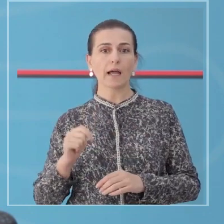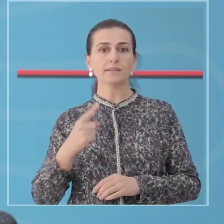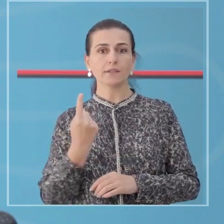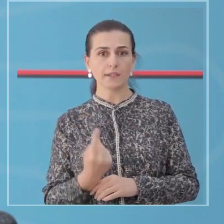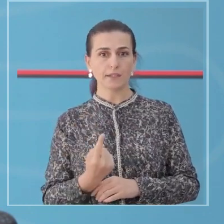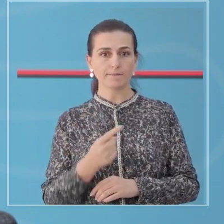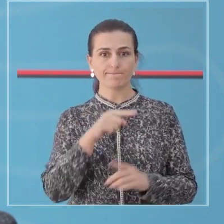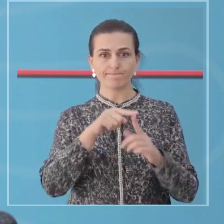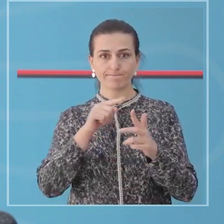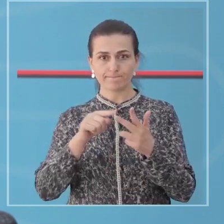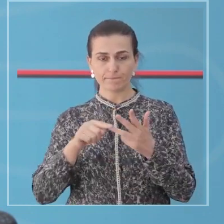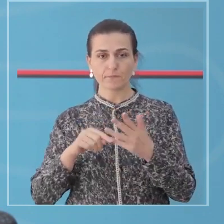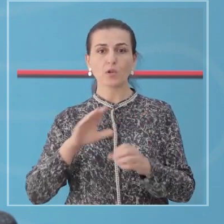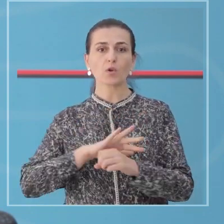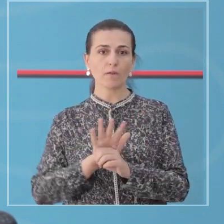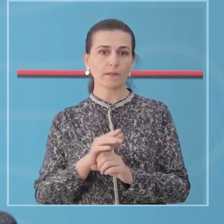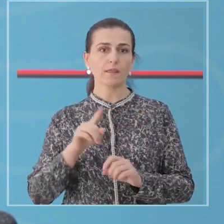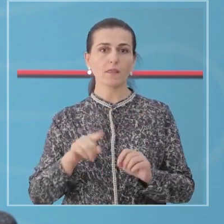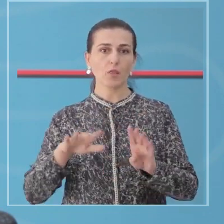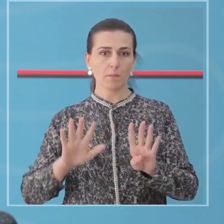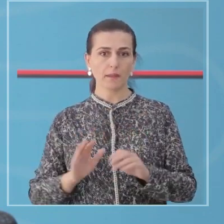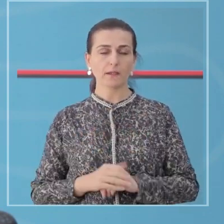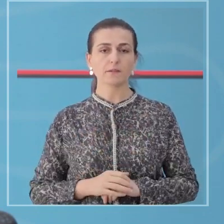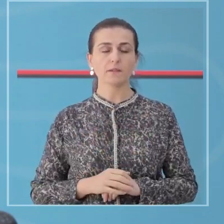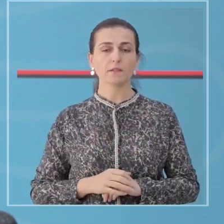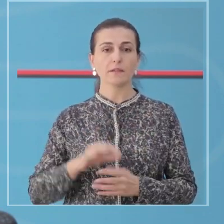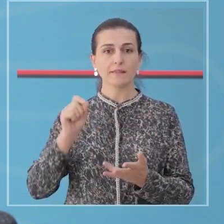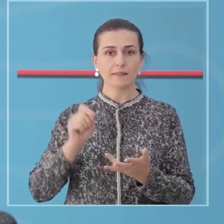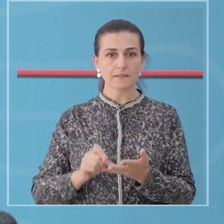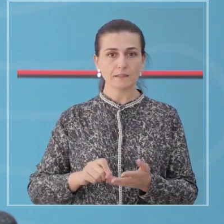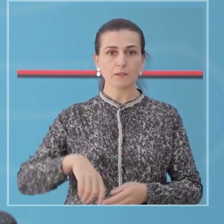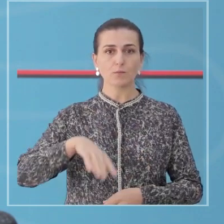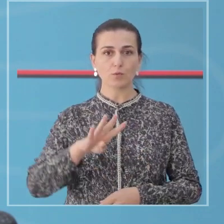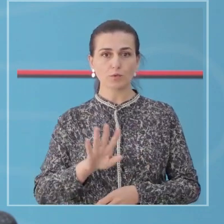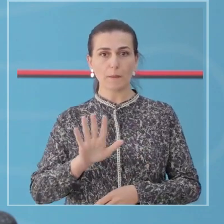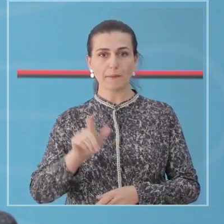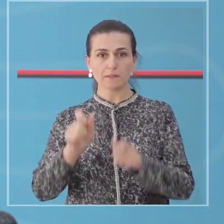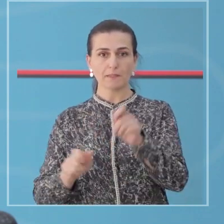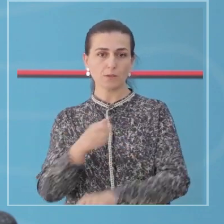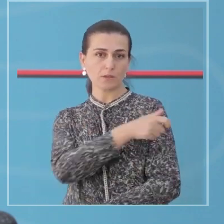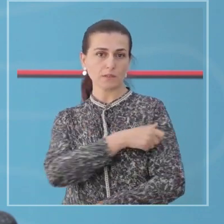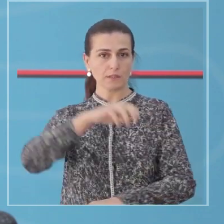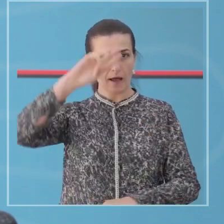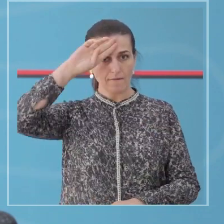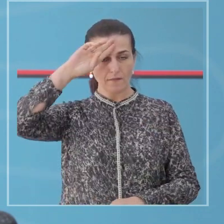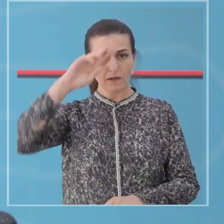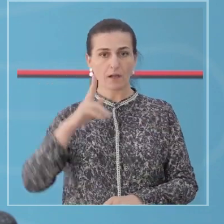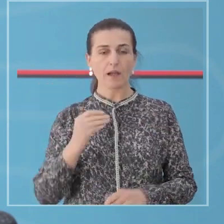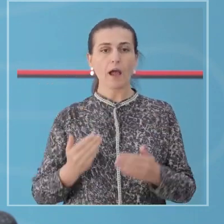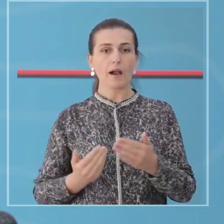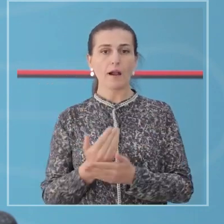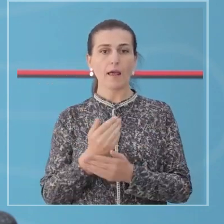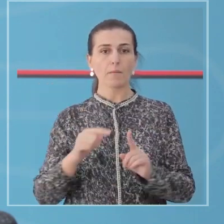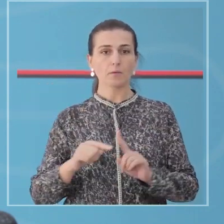kemi nga 1 rast të prekur me COVID-19. Janë testuar 45 personel shëndetësor, nga të cilët kanë